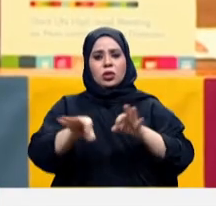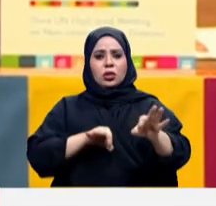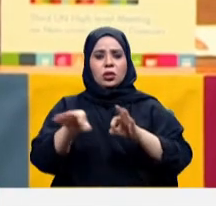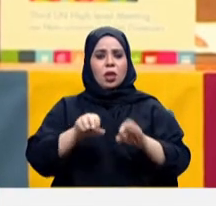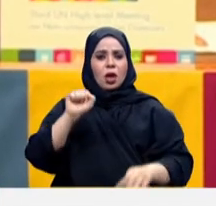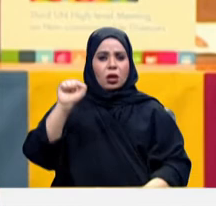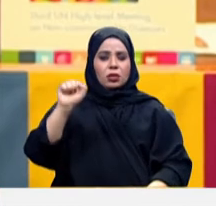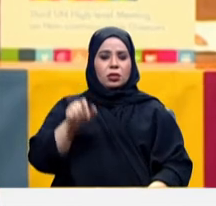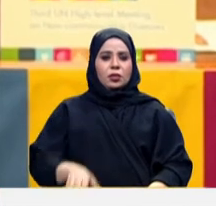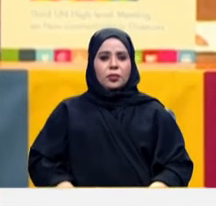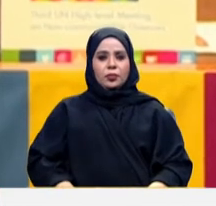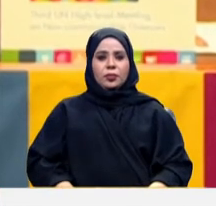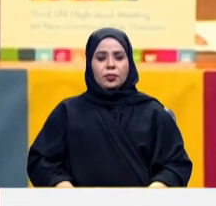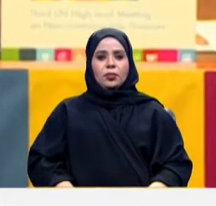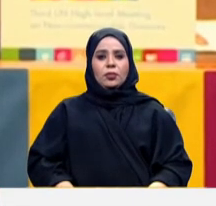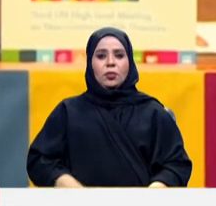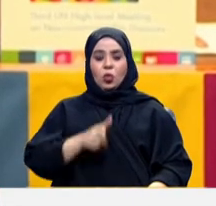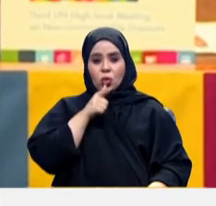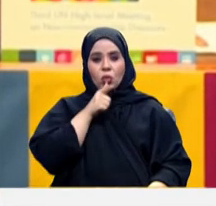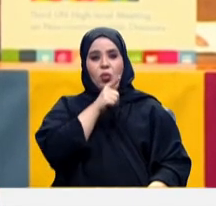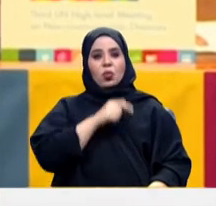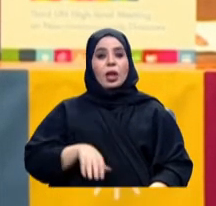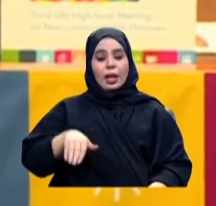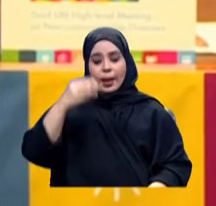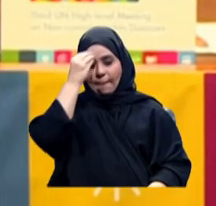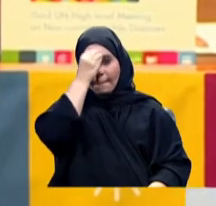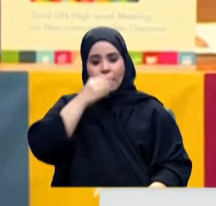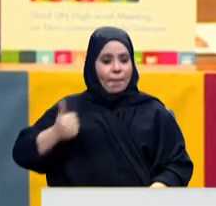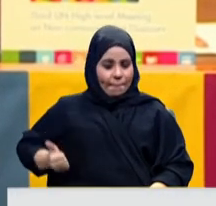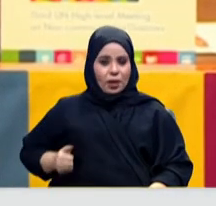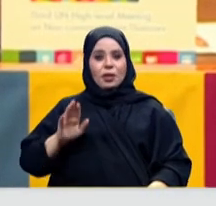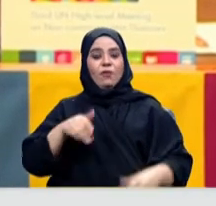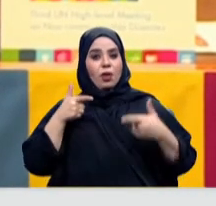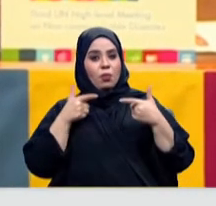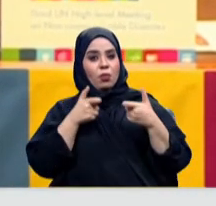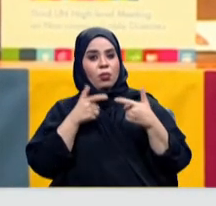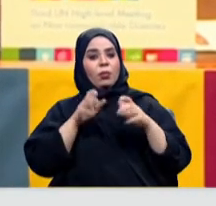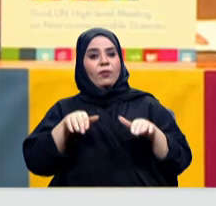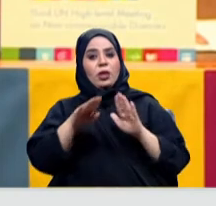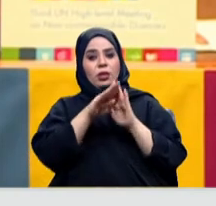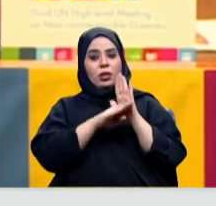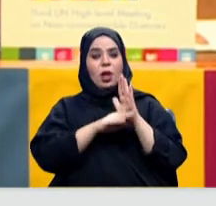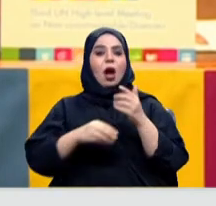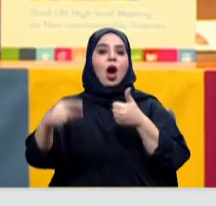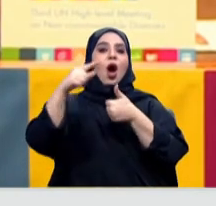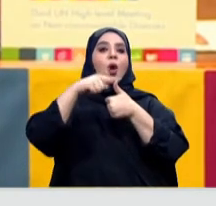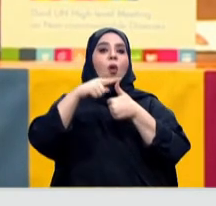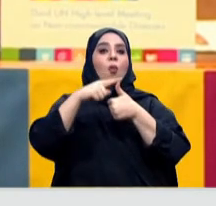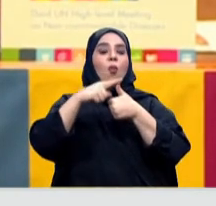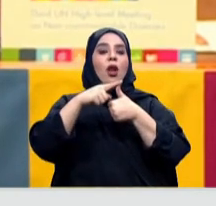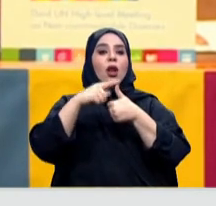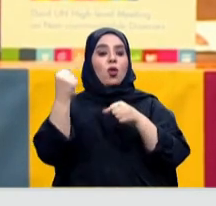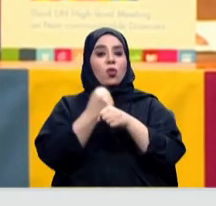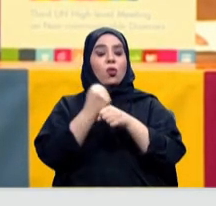حكومة البحرين مكافحة الأمراض غير السارية الأولوية في برنامجها، إذ تم تشكيل لجنة